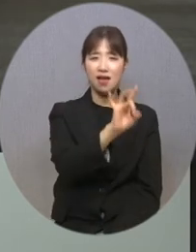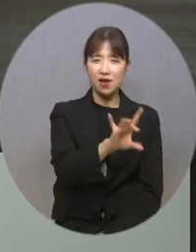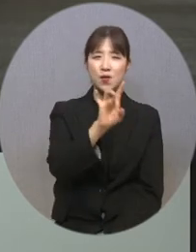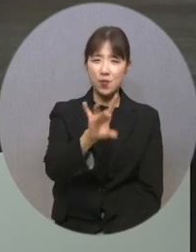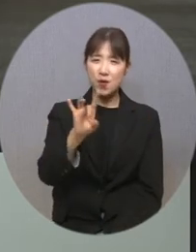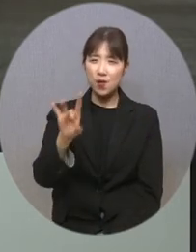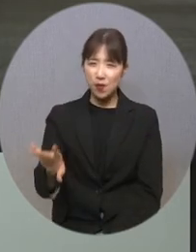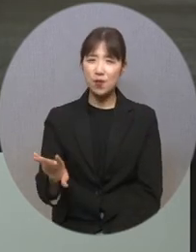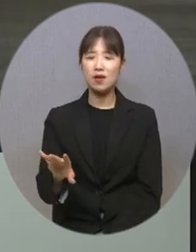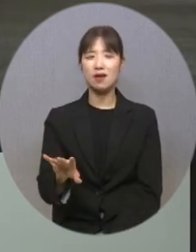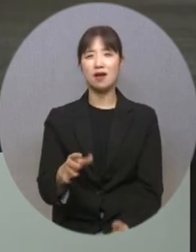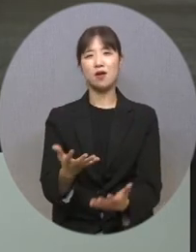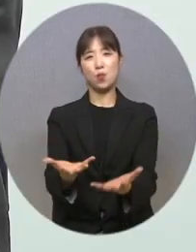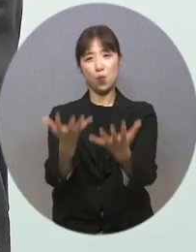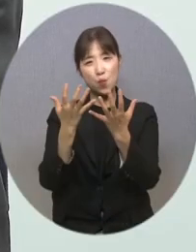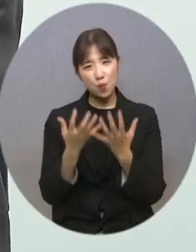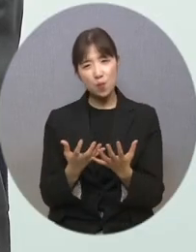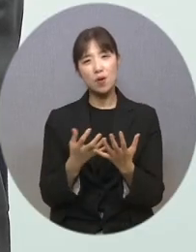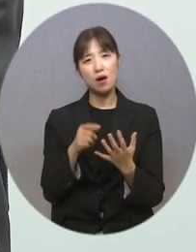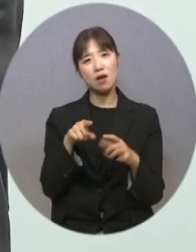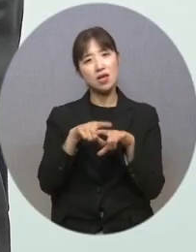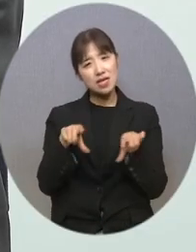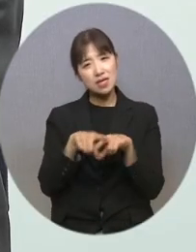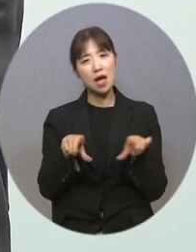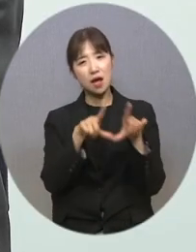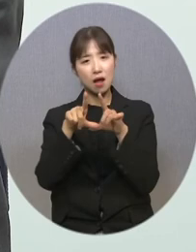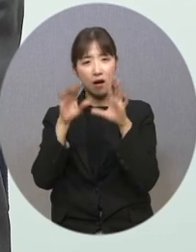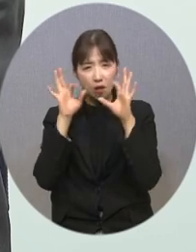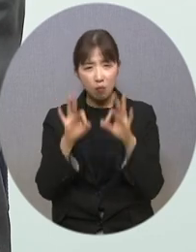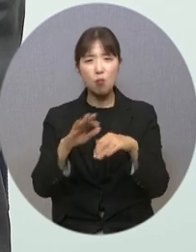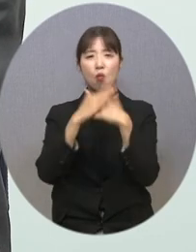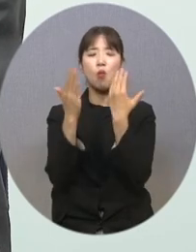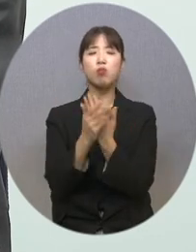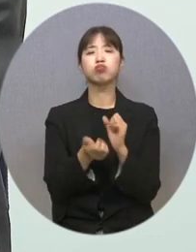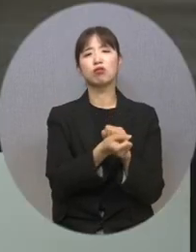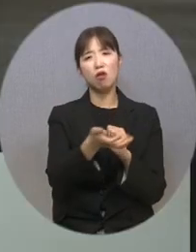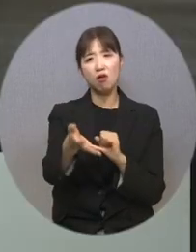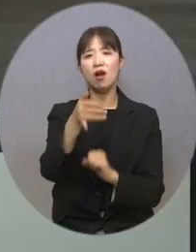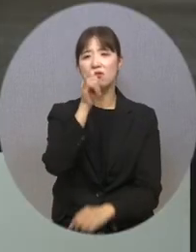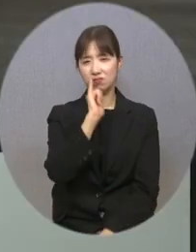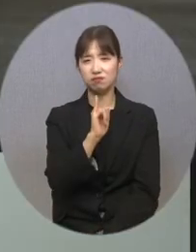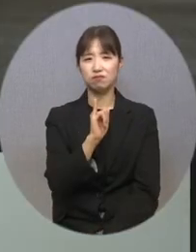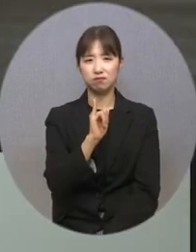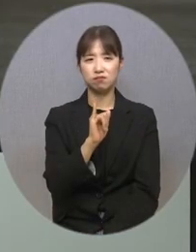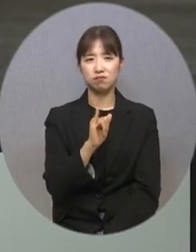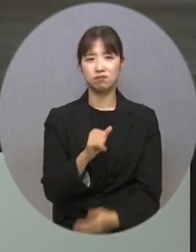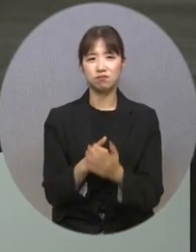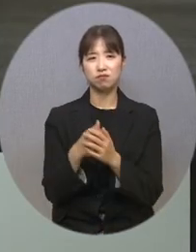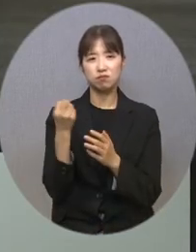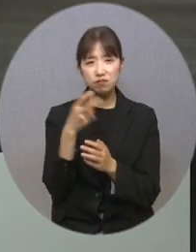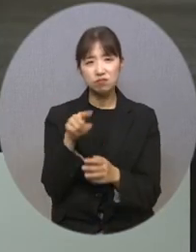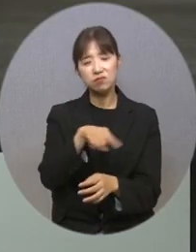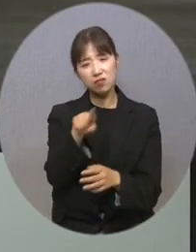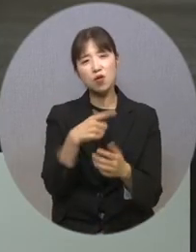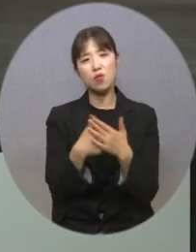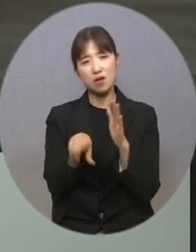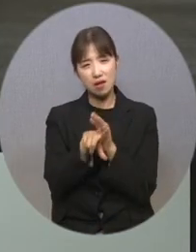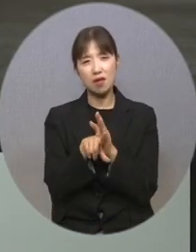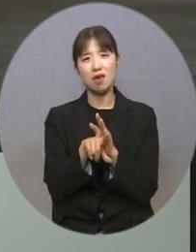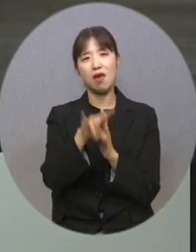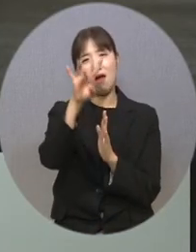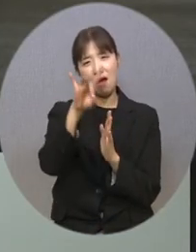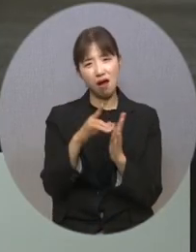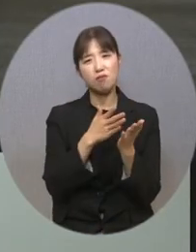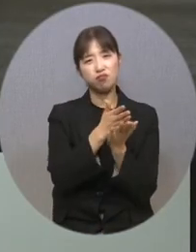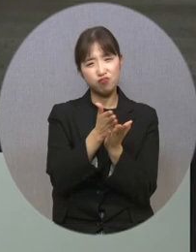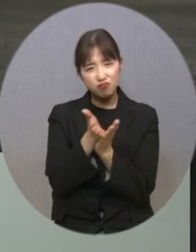모시고 일상을 들여다 보면 그 일상의 모든 영향을 미치고 있다는 것 그것들을 위해서 각